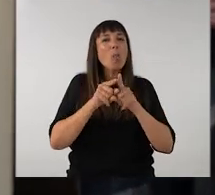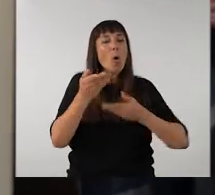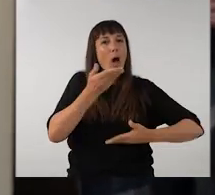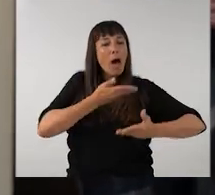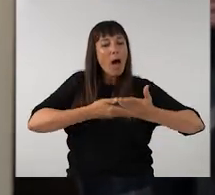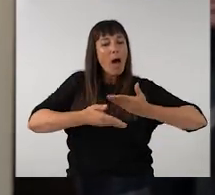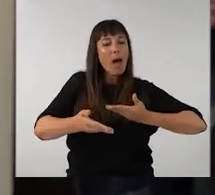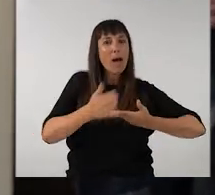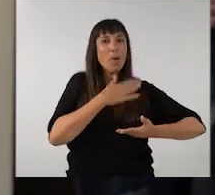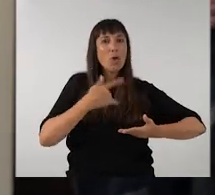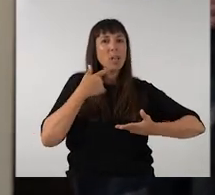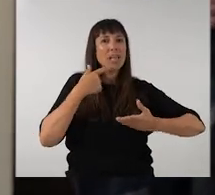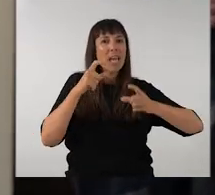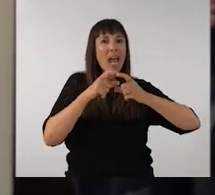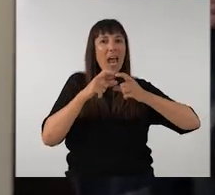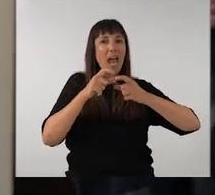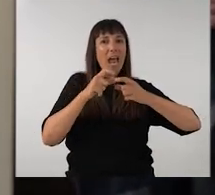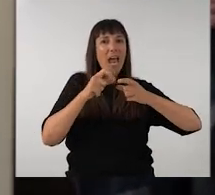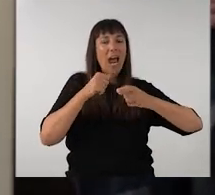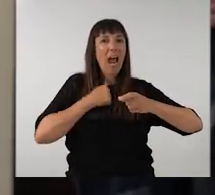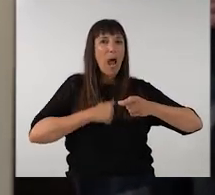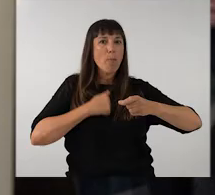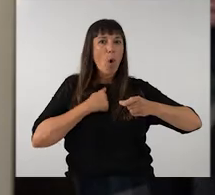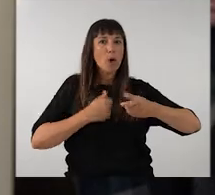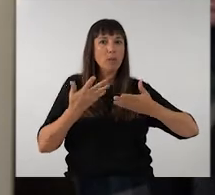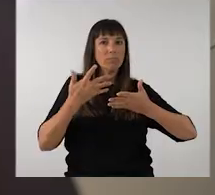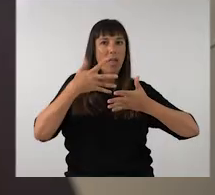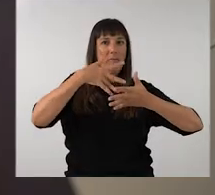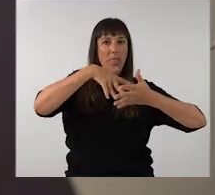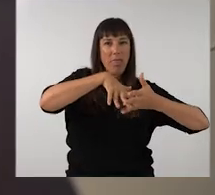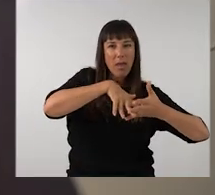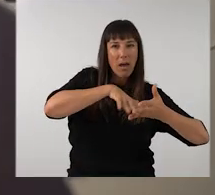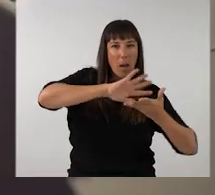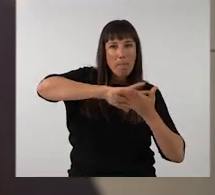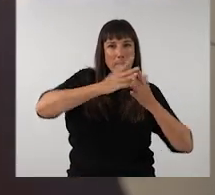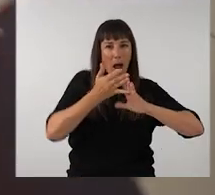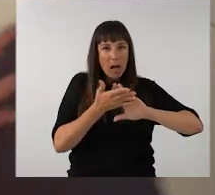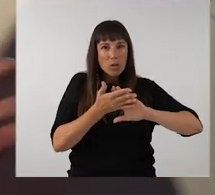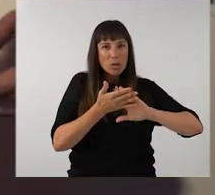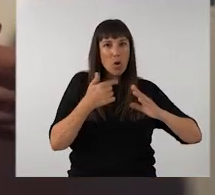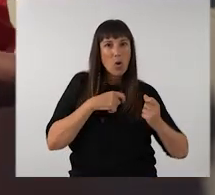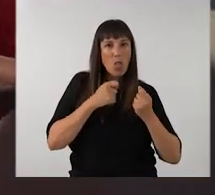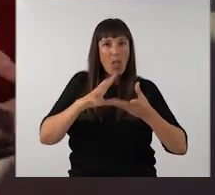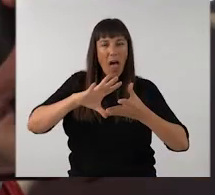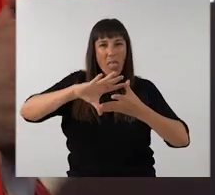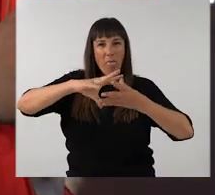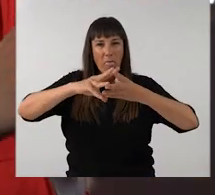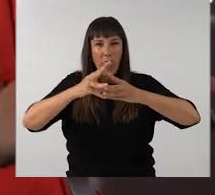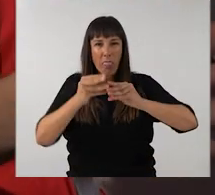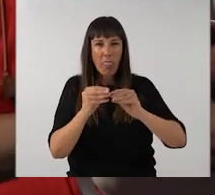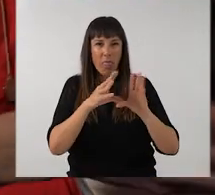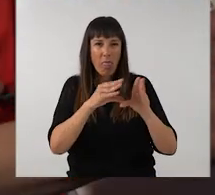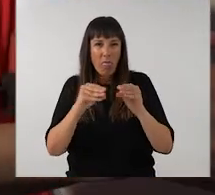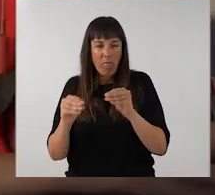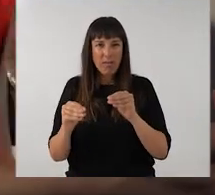doncs podíem observar aquesta reciprocitat, no? Com el sabó ens penetra, no? A les nostres mans i